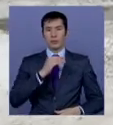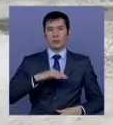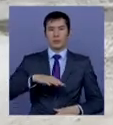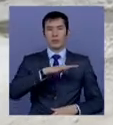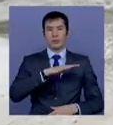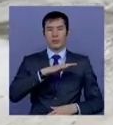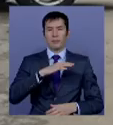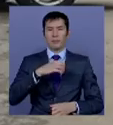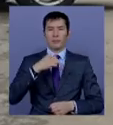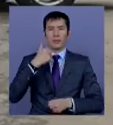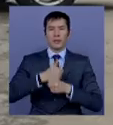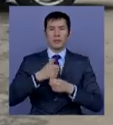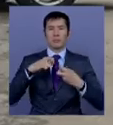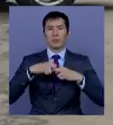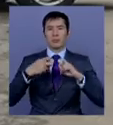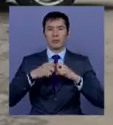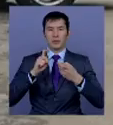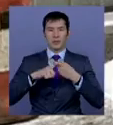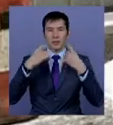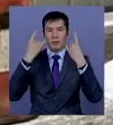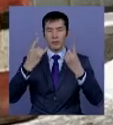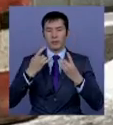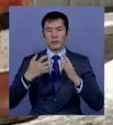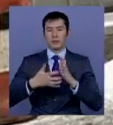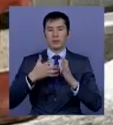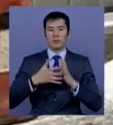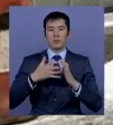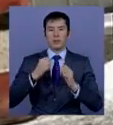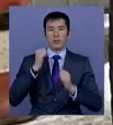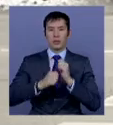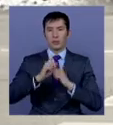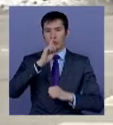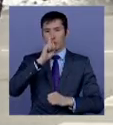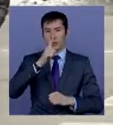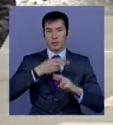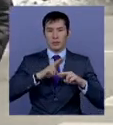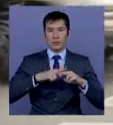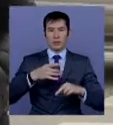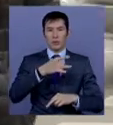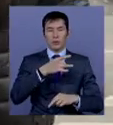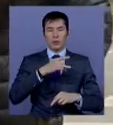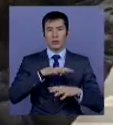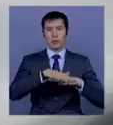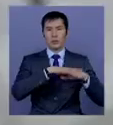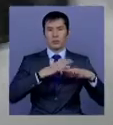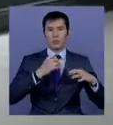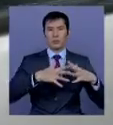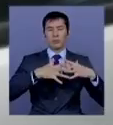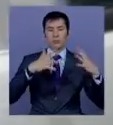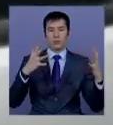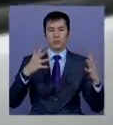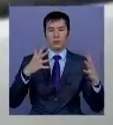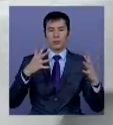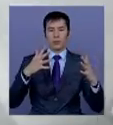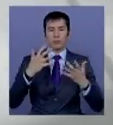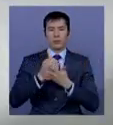жатқан басты проблемалардың бірі қоғамдық көлік. Мұнда халық саны жыл өткен сайын өскенімен автобустар саны әлі де болса жеткіліксіз. Ауданда